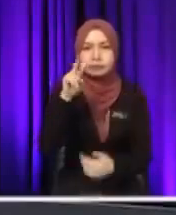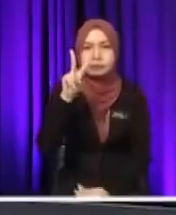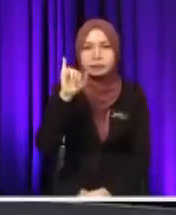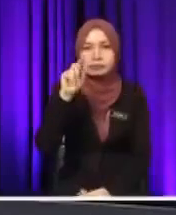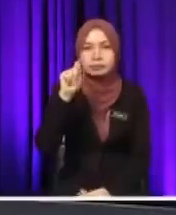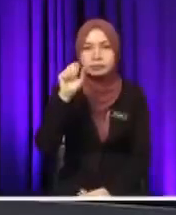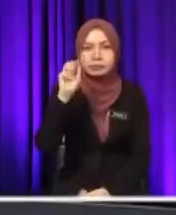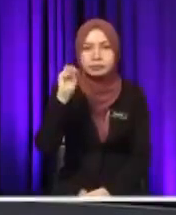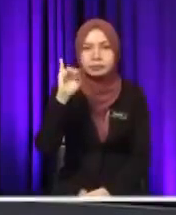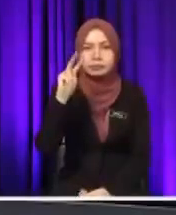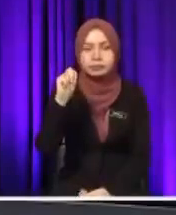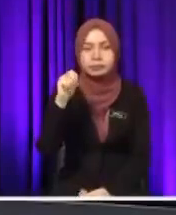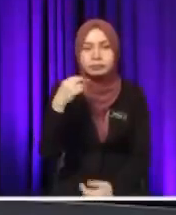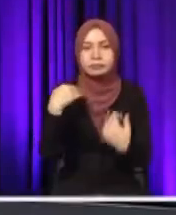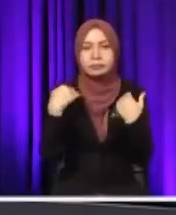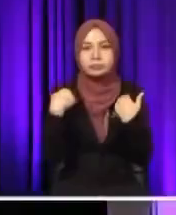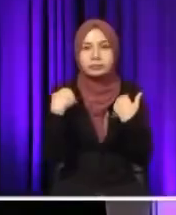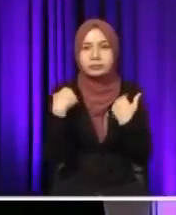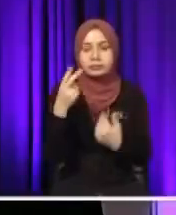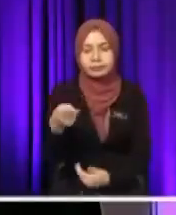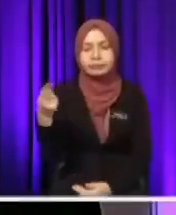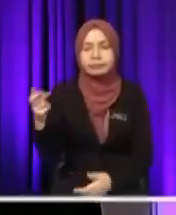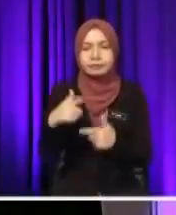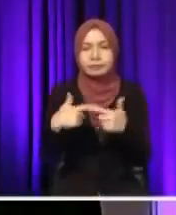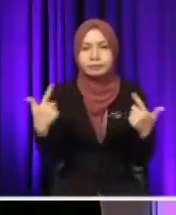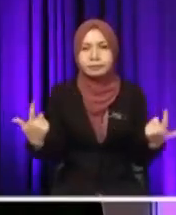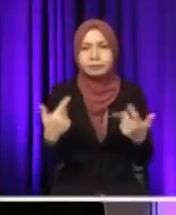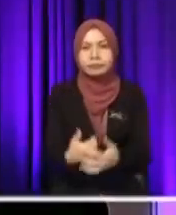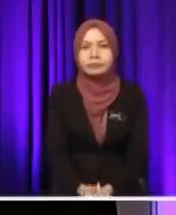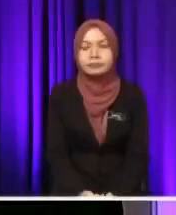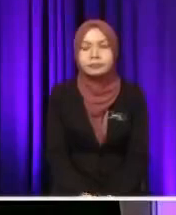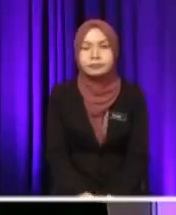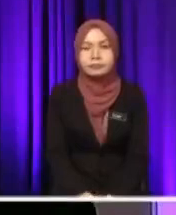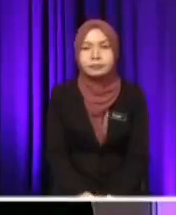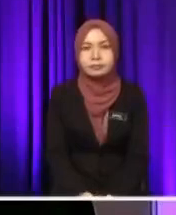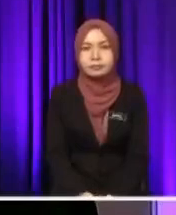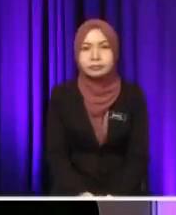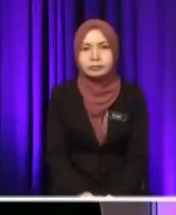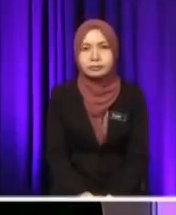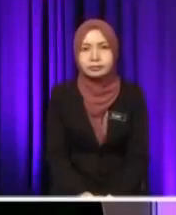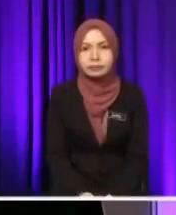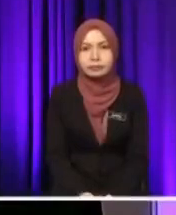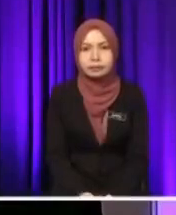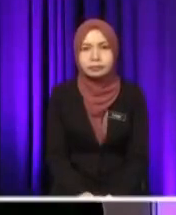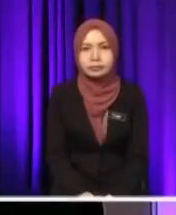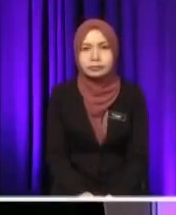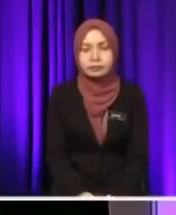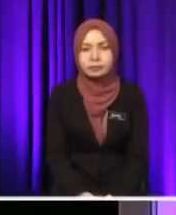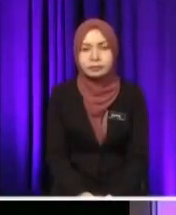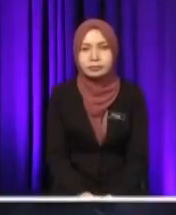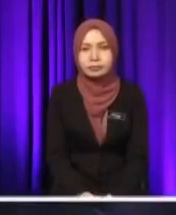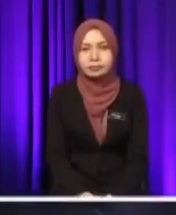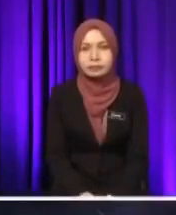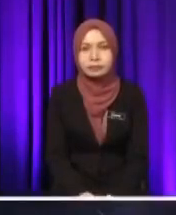bahan-bahan akan. Ada bahan-bahan tersebut. Okey, faham. Alright. Okey, tapi kalau biasanya kalau kita tahu satu sudah memadai. Okey. Boleh cikgu.